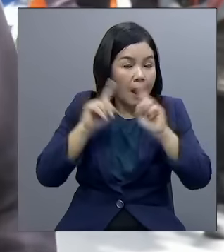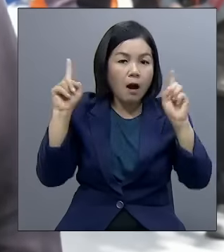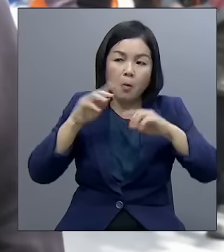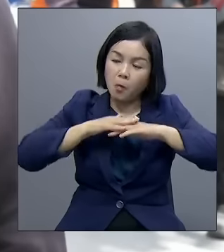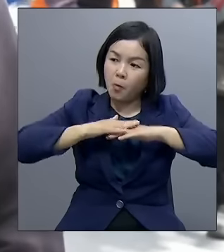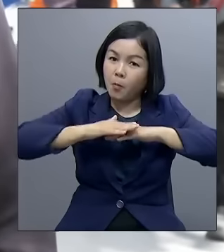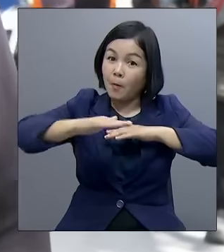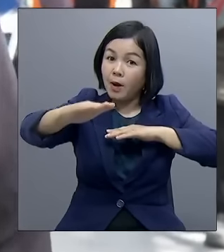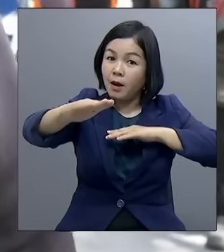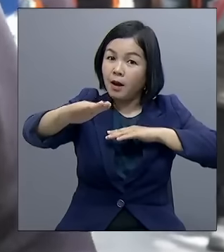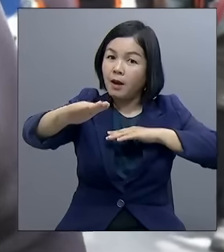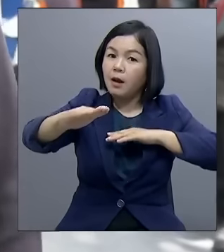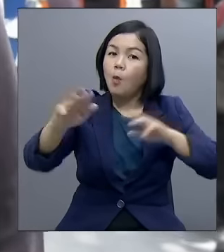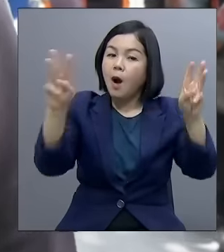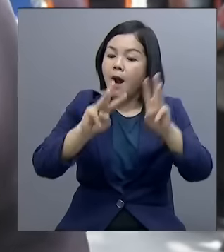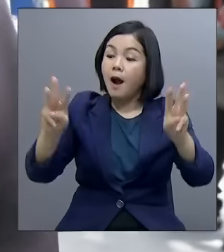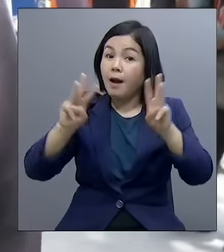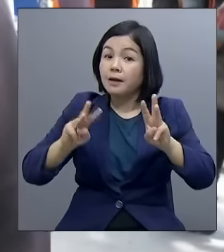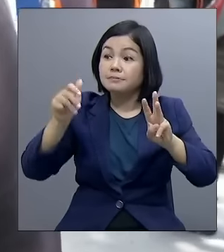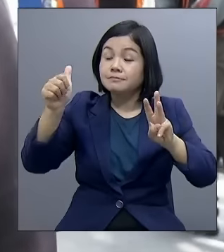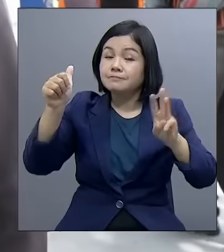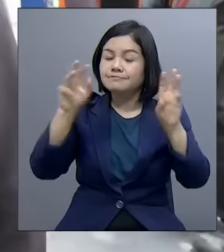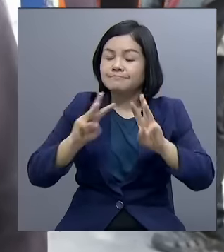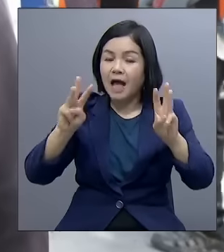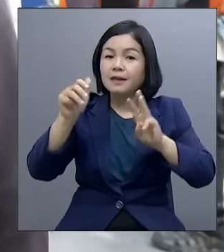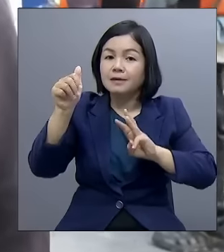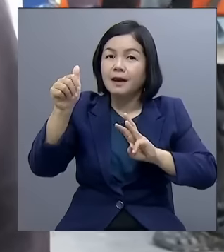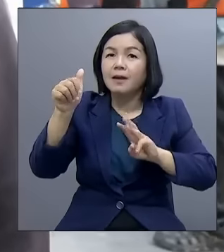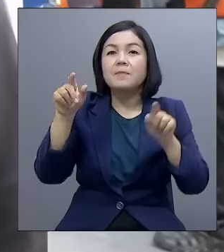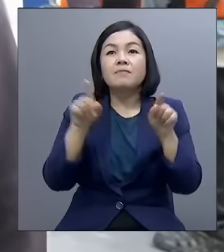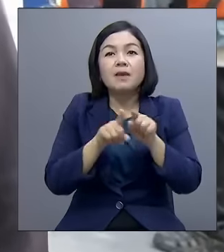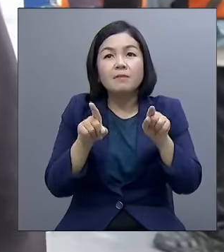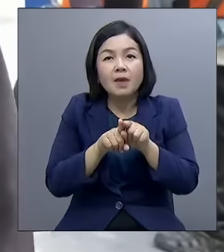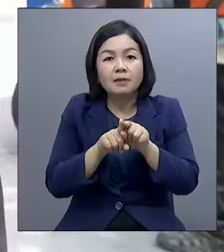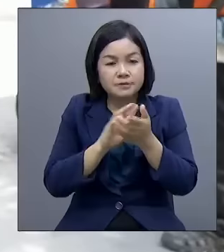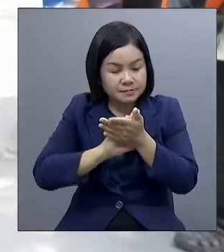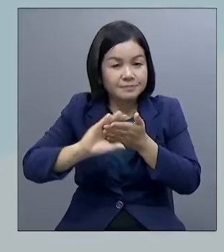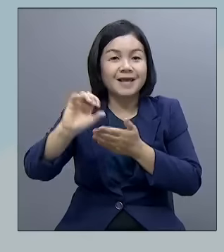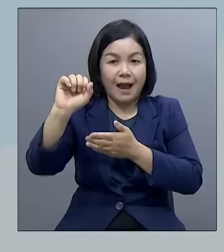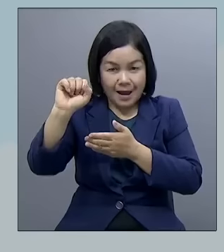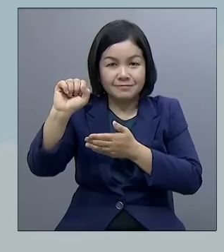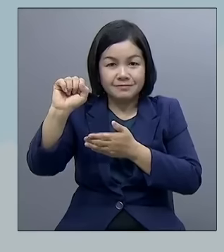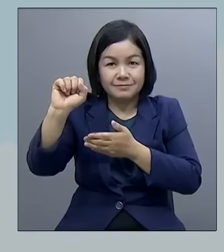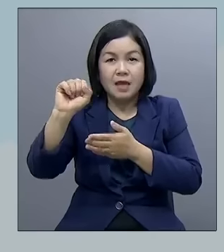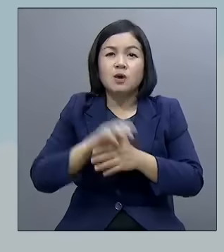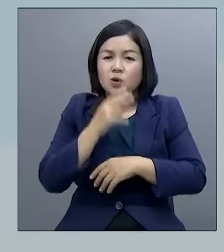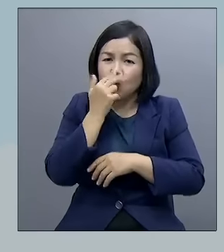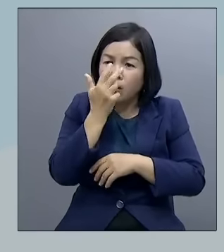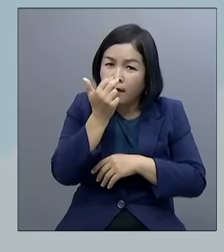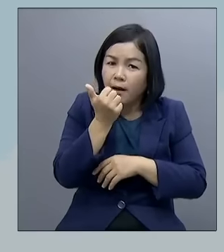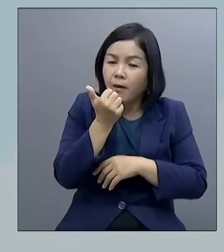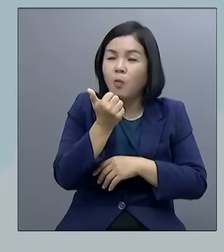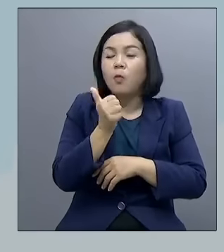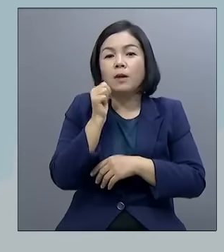ดูเหมือนมันโล่งกว้างขึ้นแล้วก็มันเหมือนด่าขึ้นครับเมื่อมาก่อนดูแล้วมันบางพื้นที่มัน